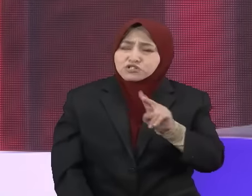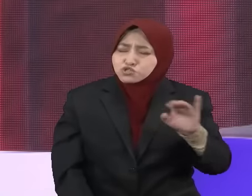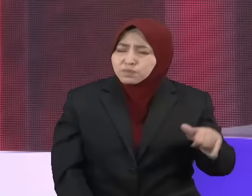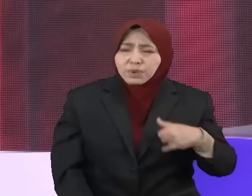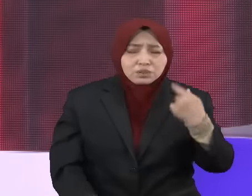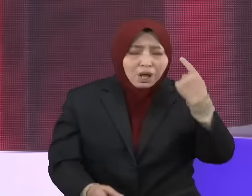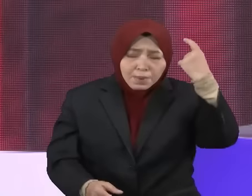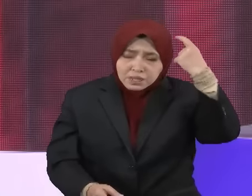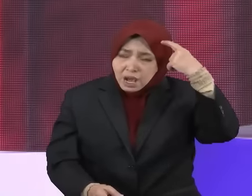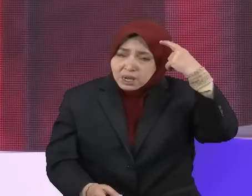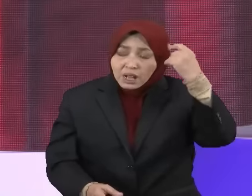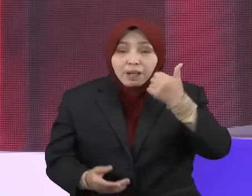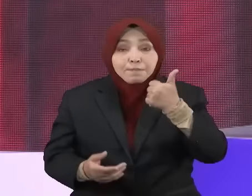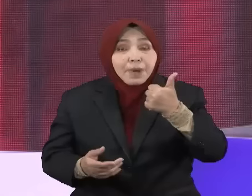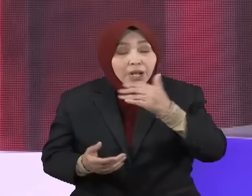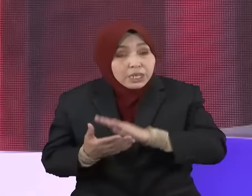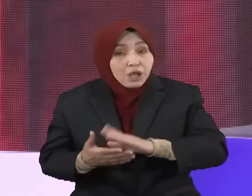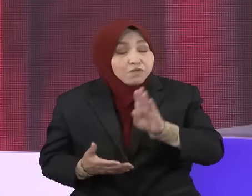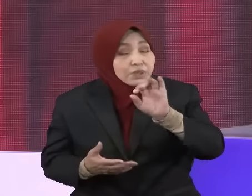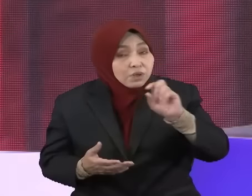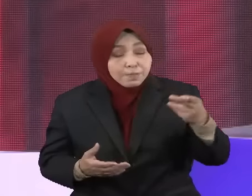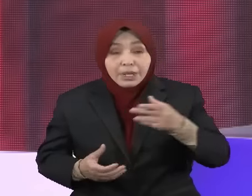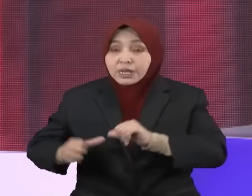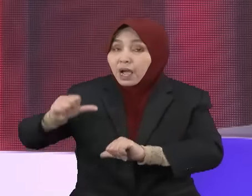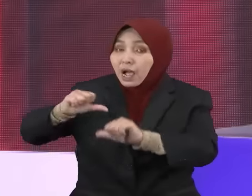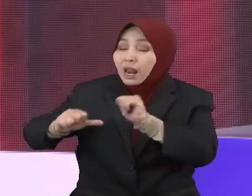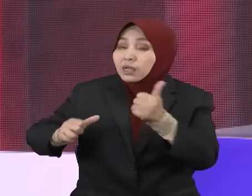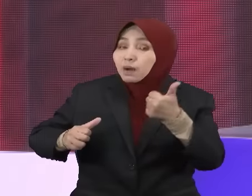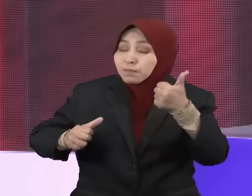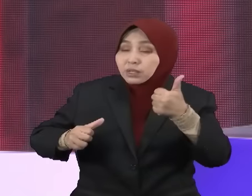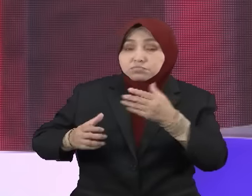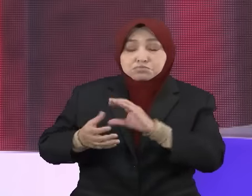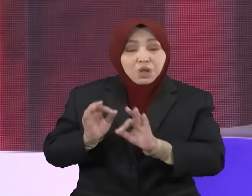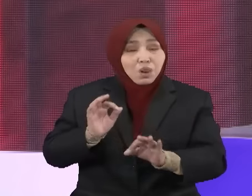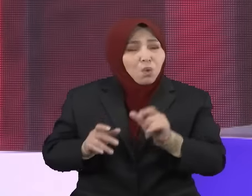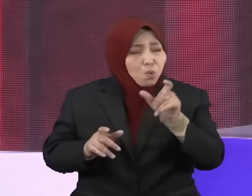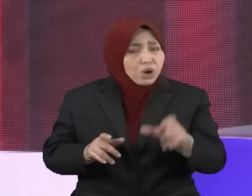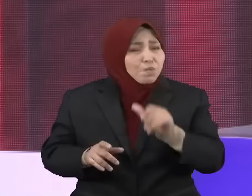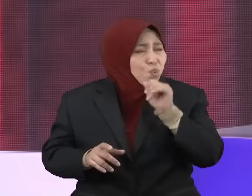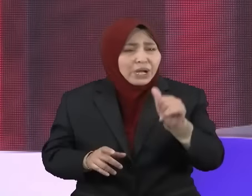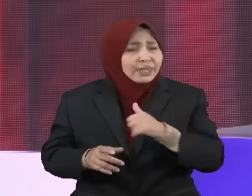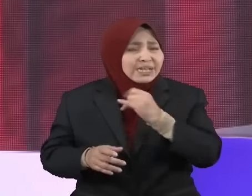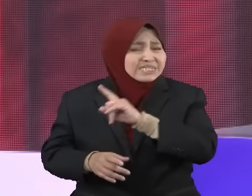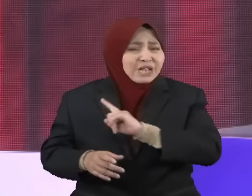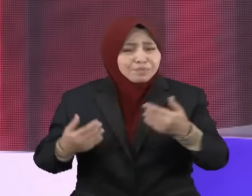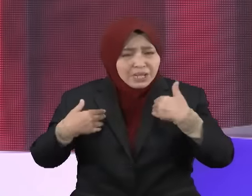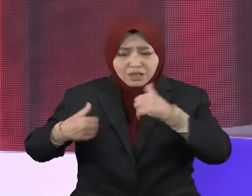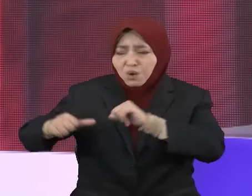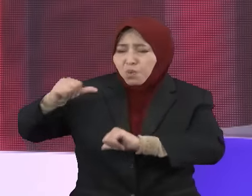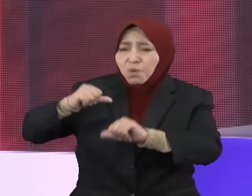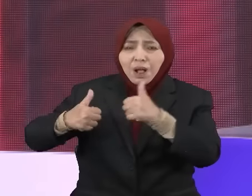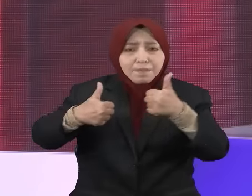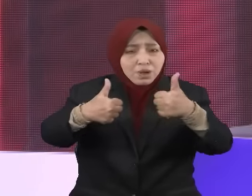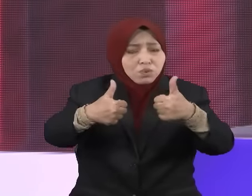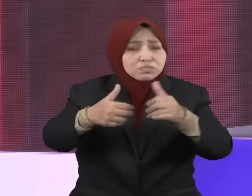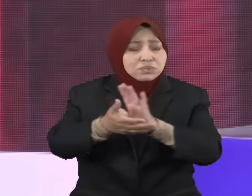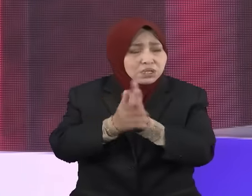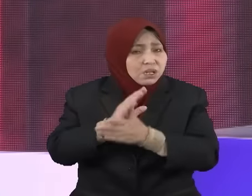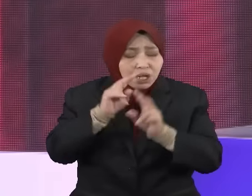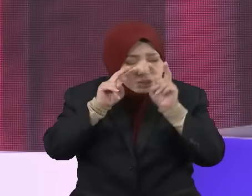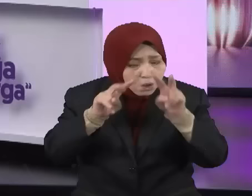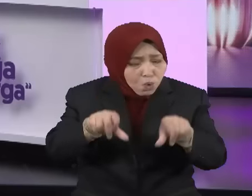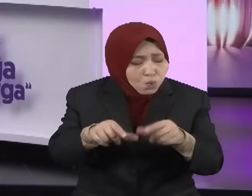baik, fitrah yang baik, kepada akhlak yang baik. Jadi kalau orang yang bukan Islam sekalipun, kalau dia ada akhlak yang baik, dia tengok kepada